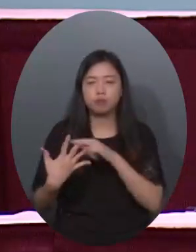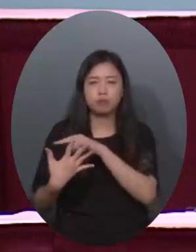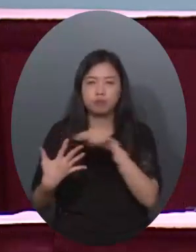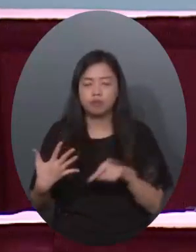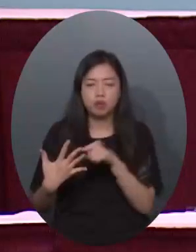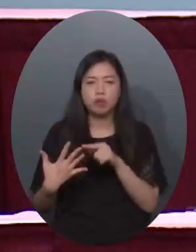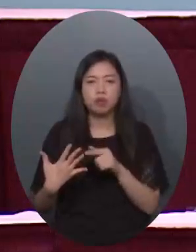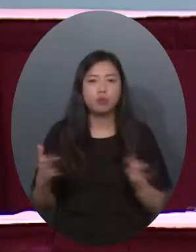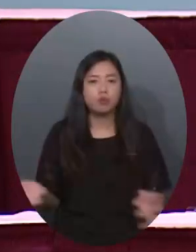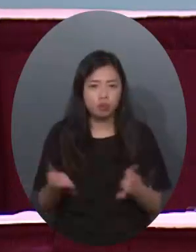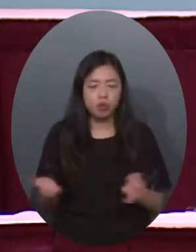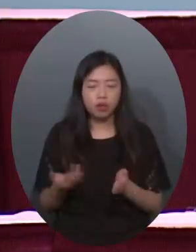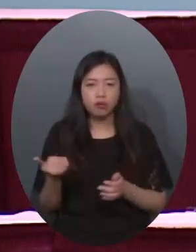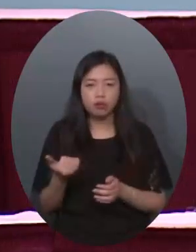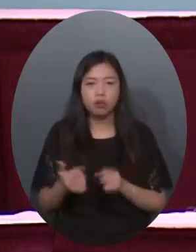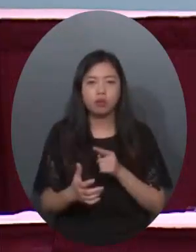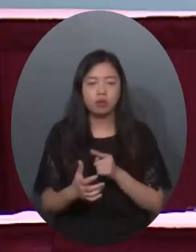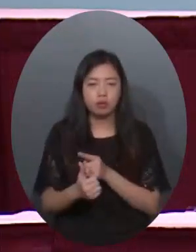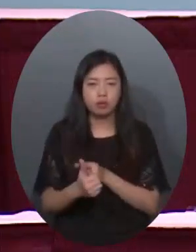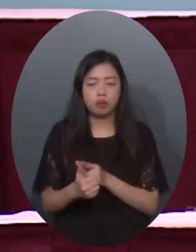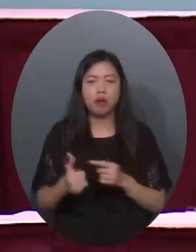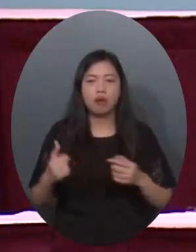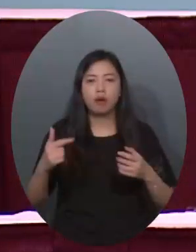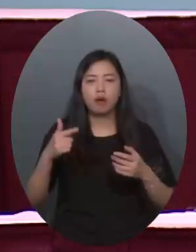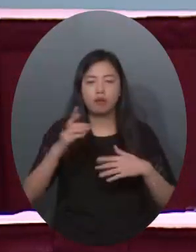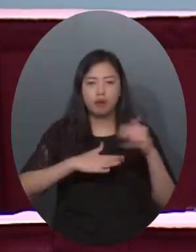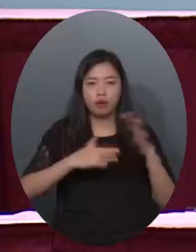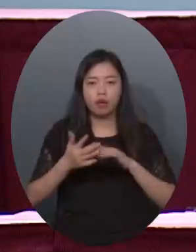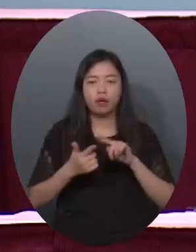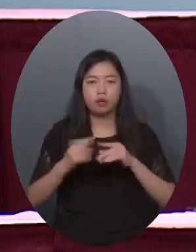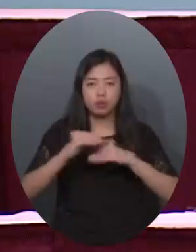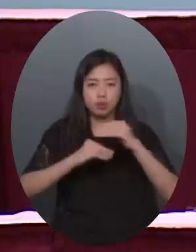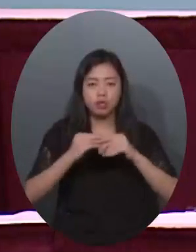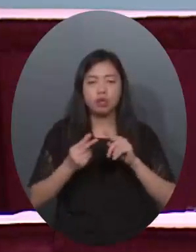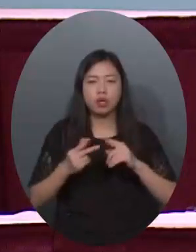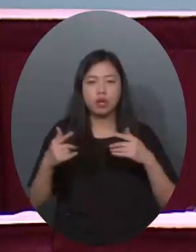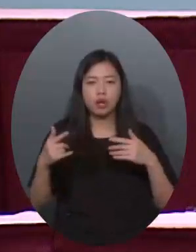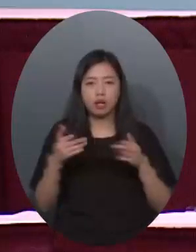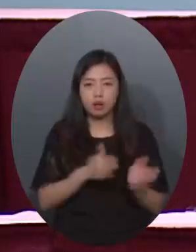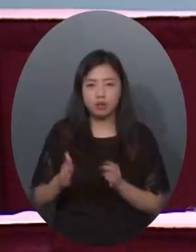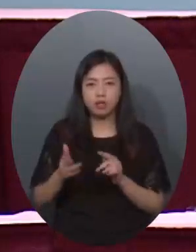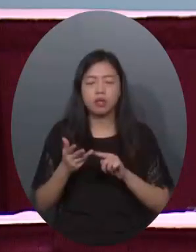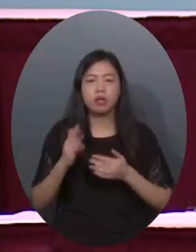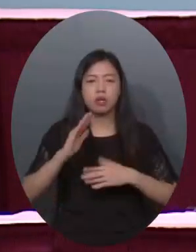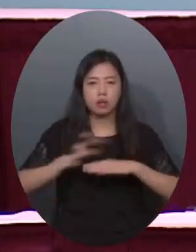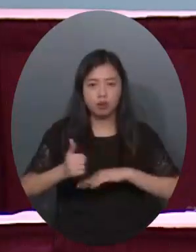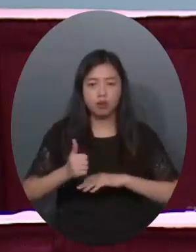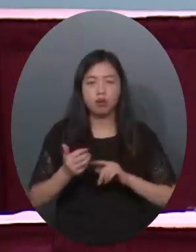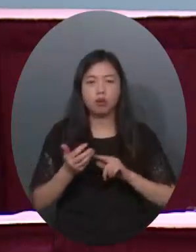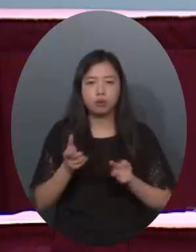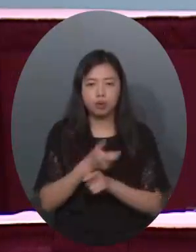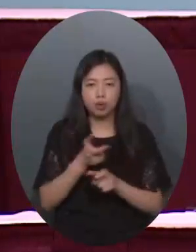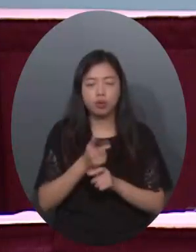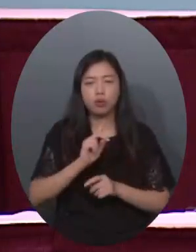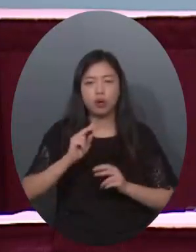持，包括科技、組織架構及流程、人才、財務和改